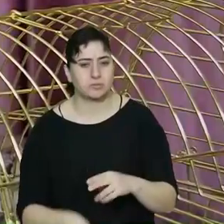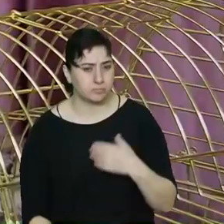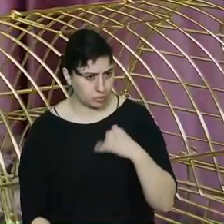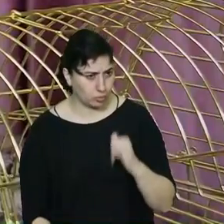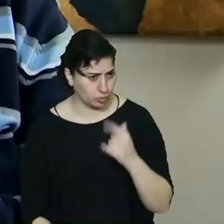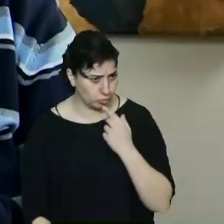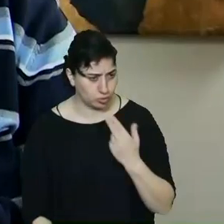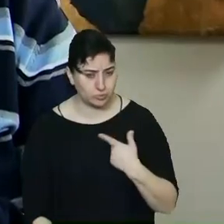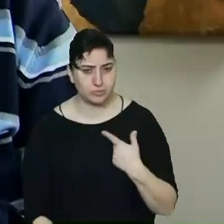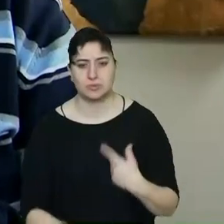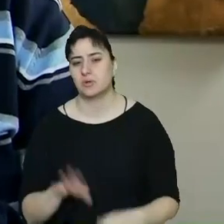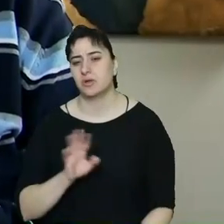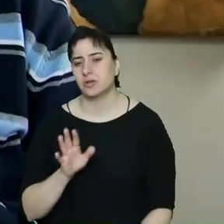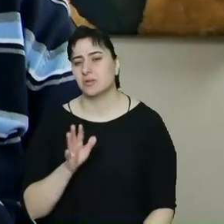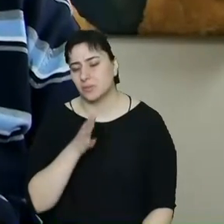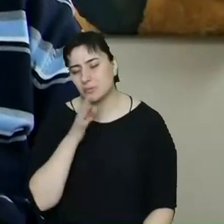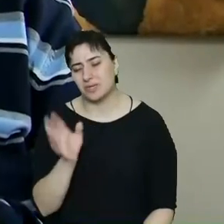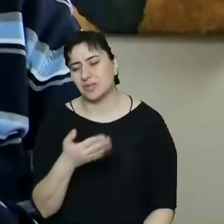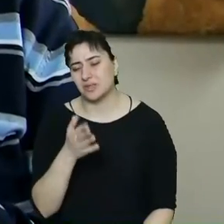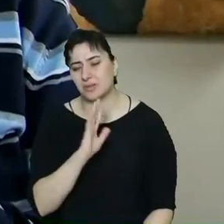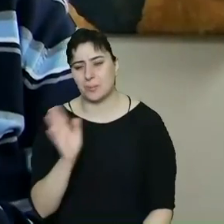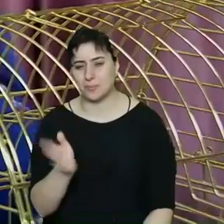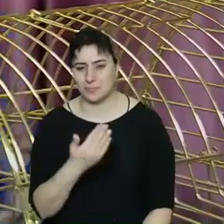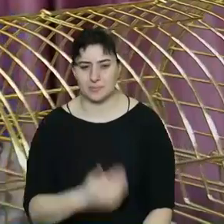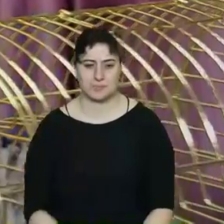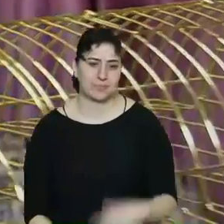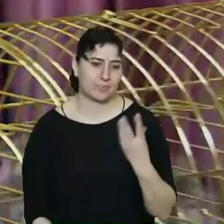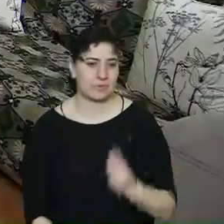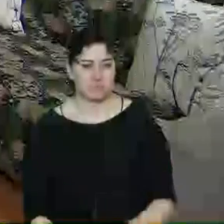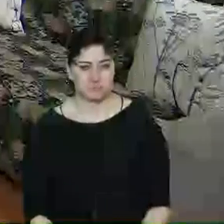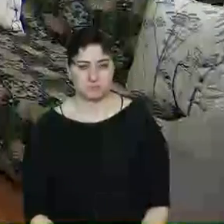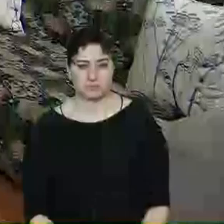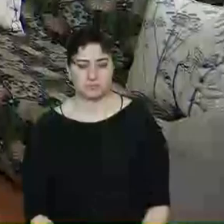mü konuşuyorum? Biliyorum. Hadi git ödevini yap. Hadi. Peki.